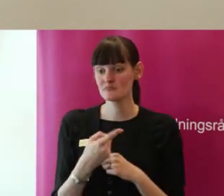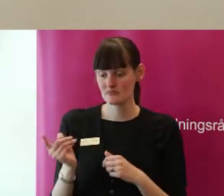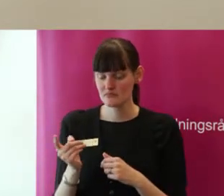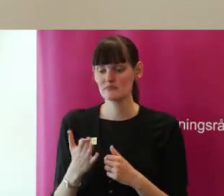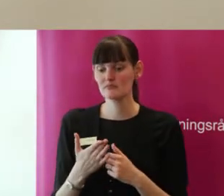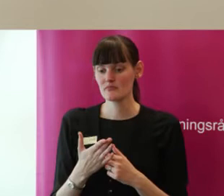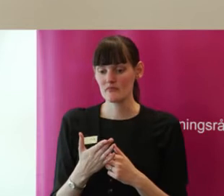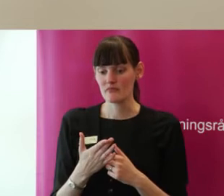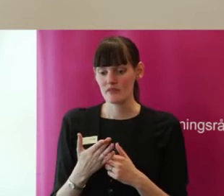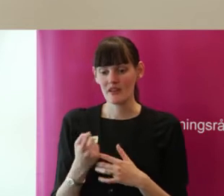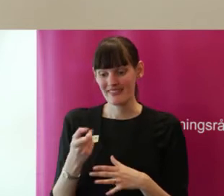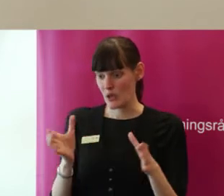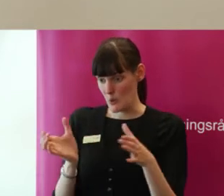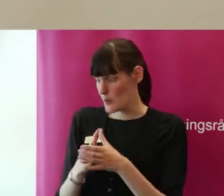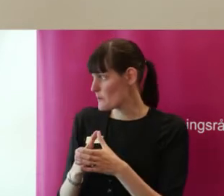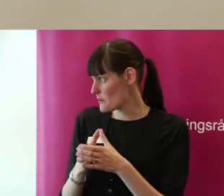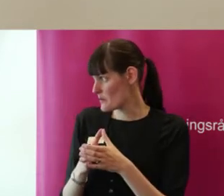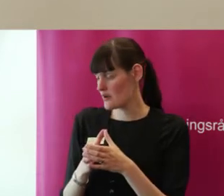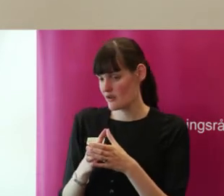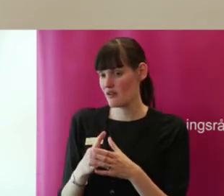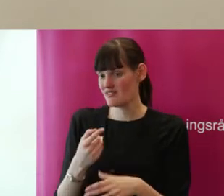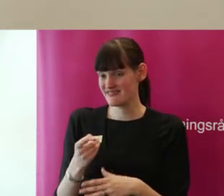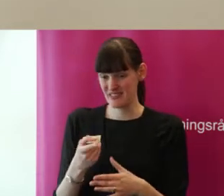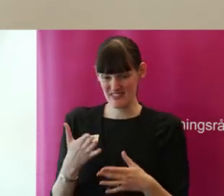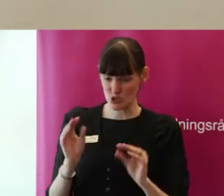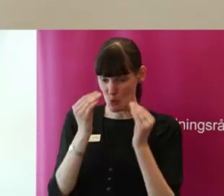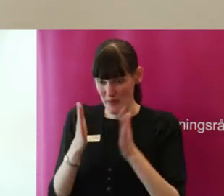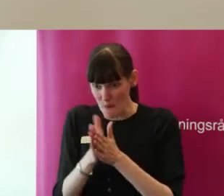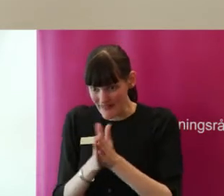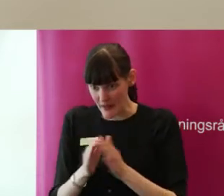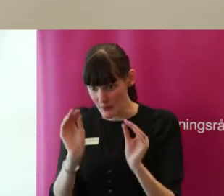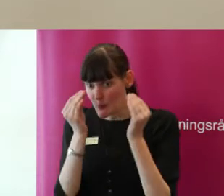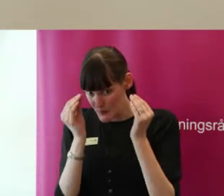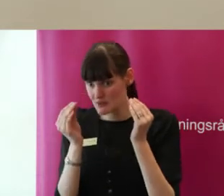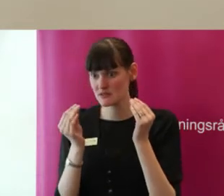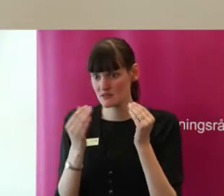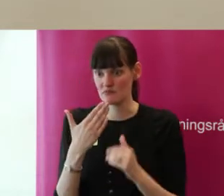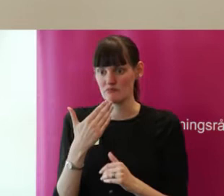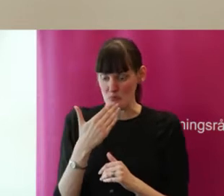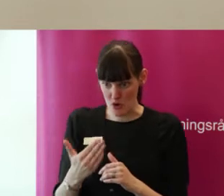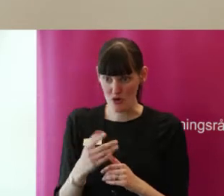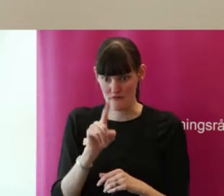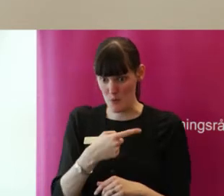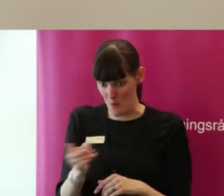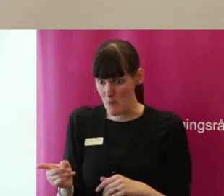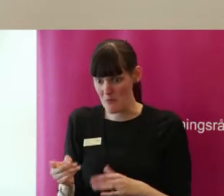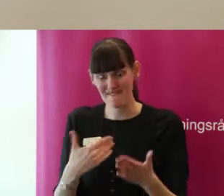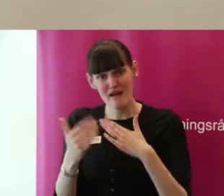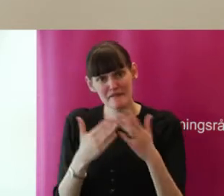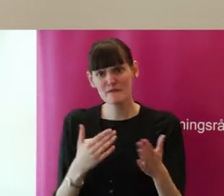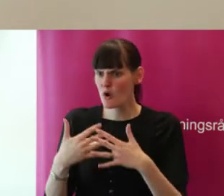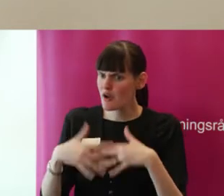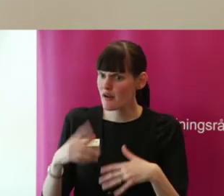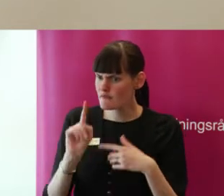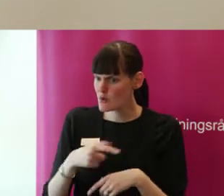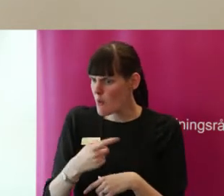Där spelar ju bland annat de här studiemotiverande kurserna, har man relaterat till och diskuterat hur, vad kommer sig att de är framgångsrika och hur kan